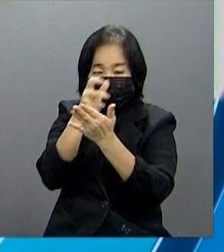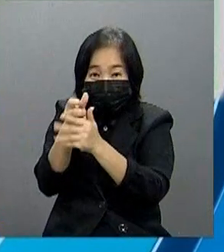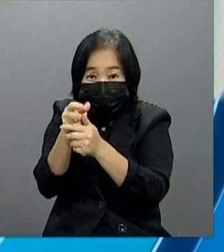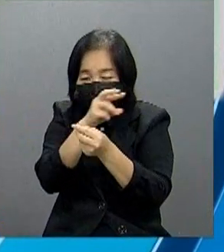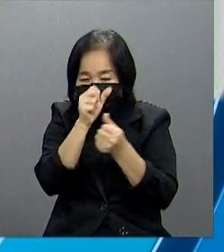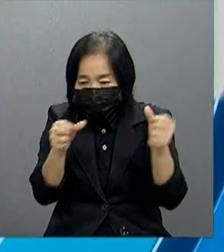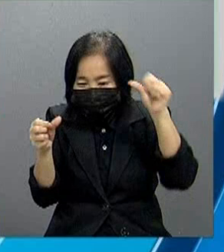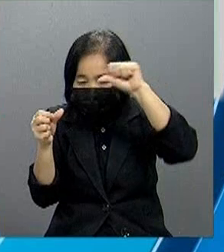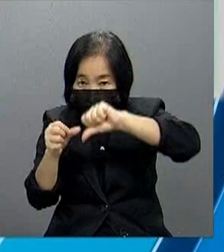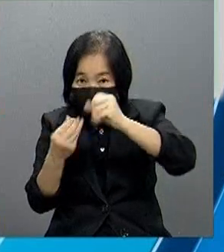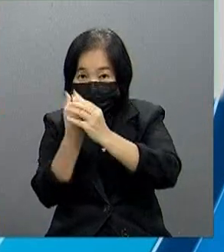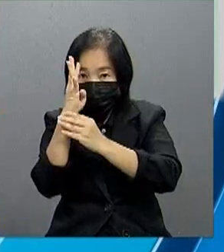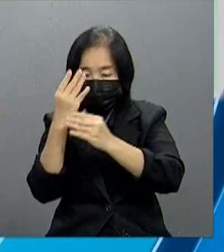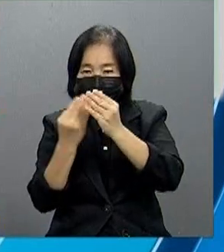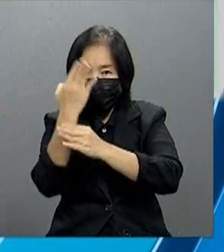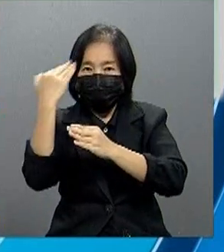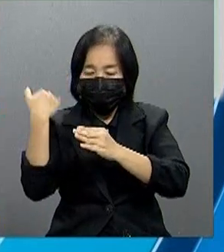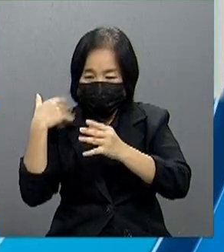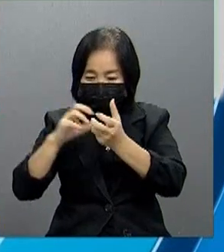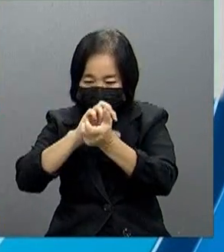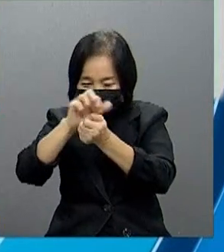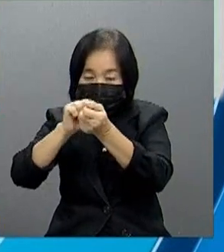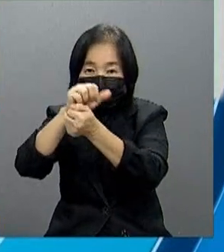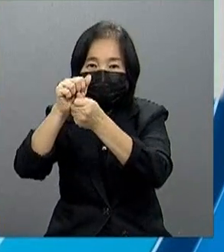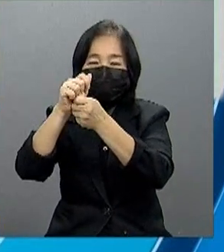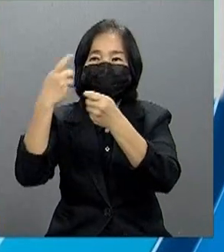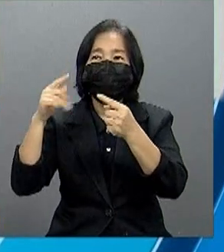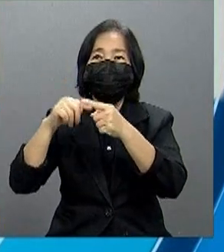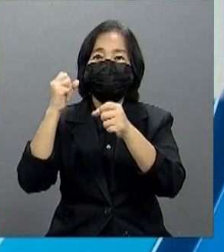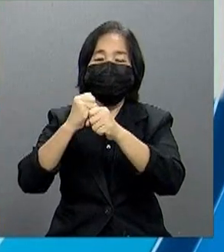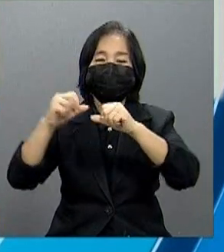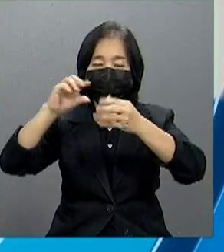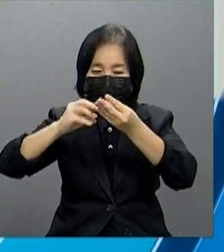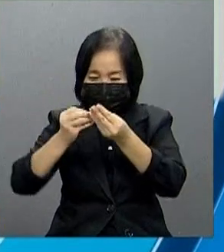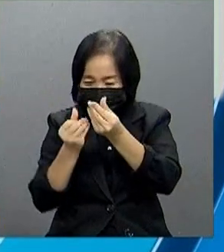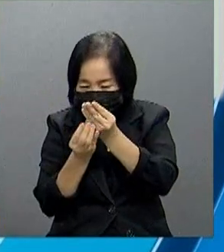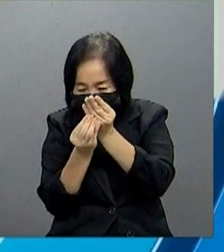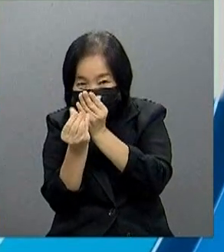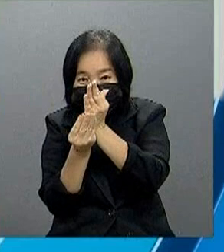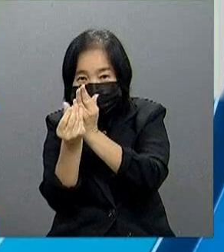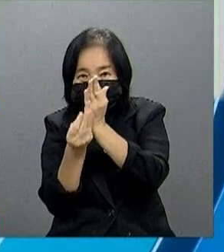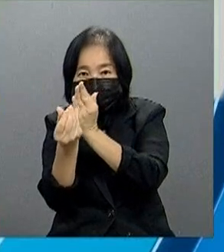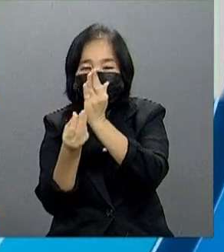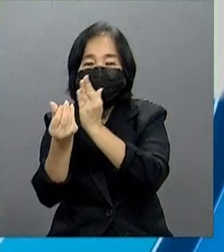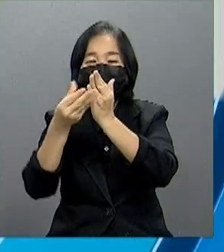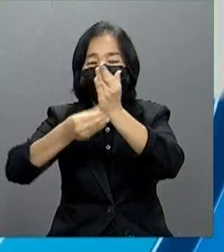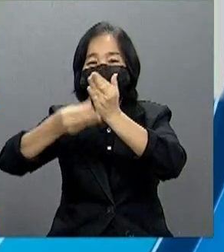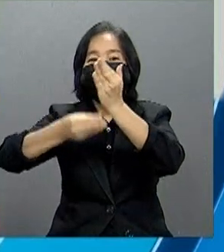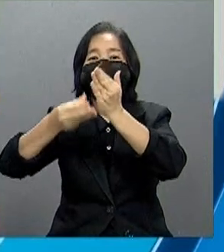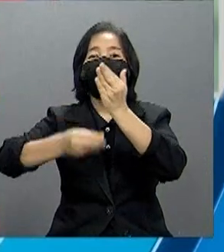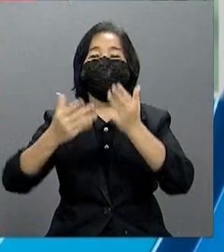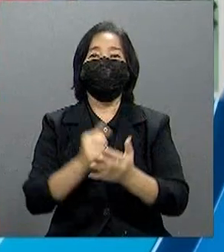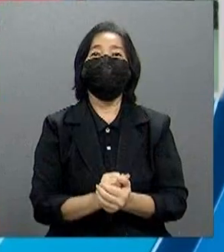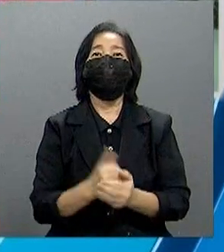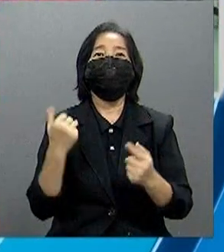ป็นชิ้นส่วนของโปรตีนแล้วเราก็ค่อยไปสกัด ออกไปทีนึง ออกมาถูกต้อง อ๋อคือ เหมือนเป็นการแกล้